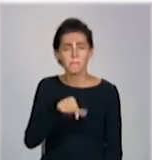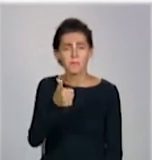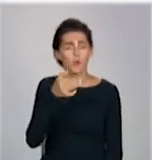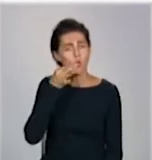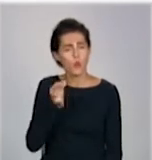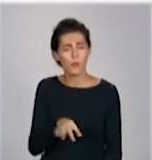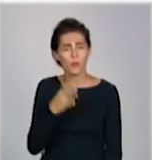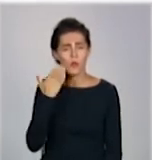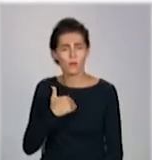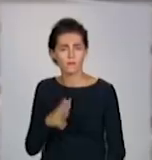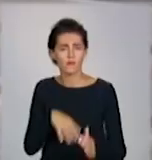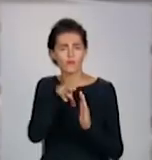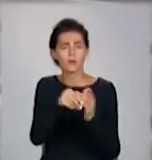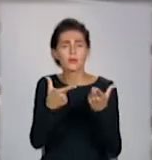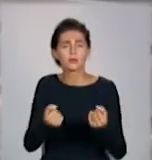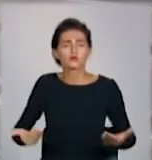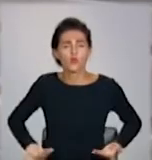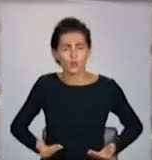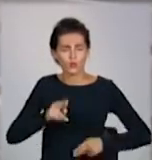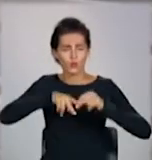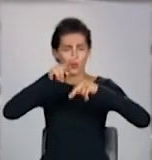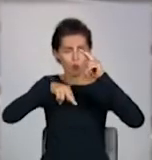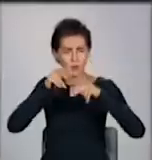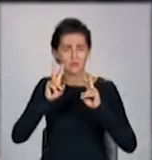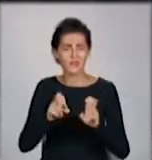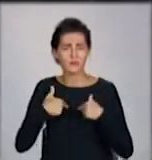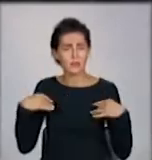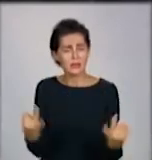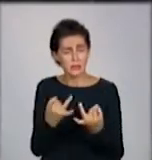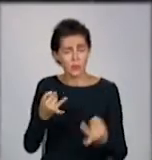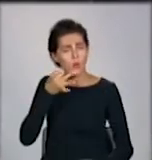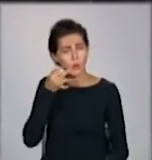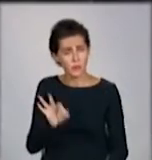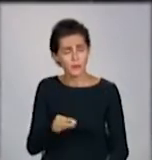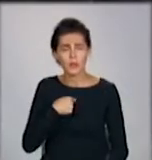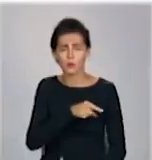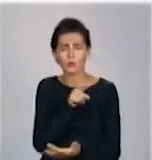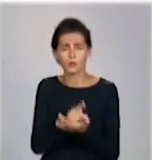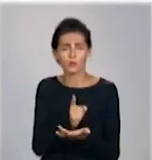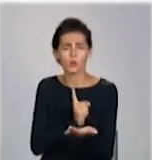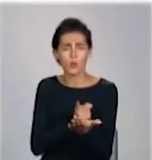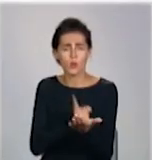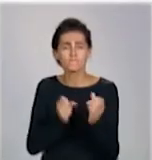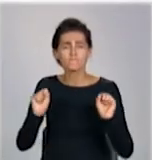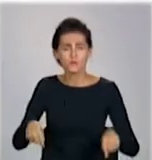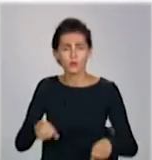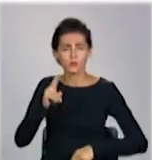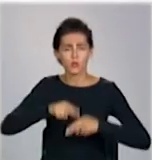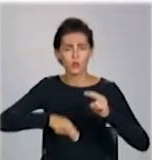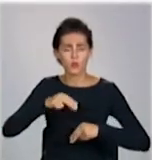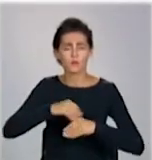заходим именно в жилое строительство. Для нас, конечно, это очень интересный опыт. Мы должны доказать, во-первых, что можно построить